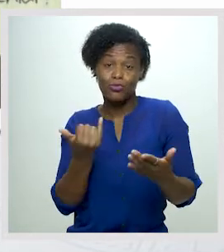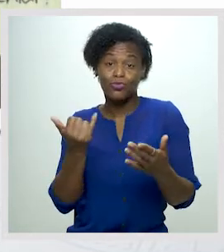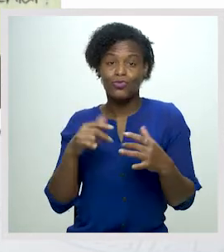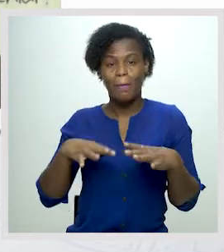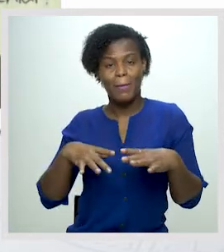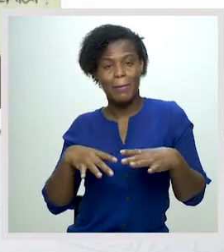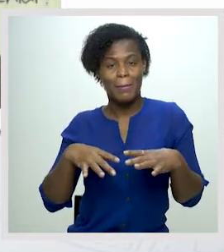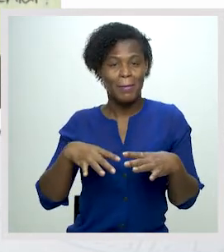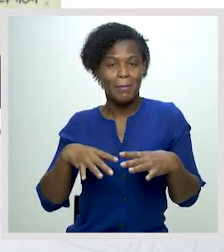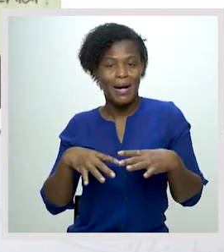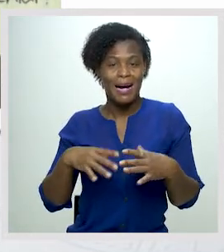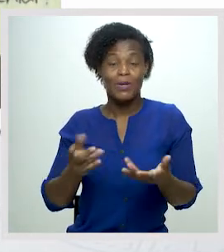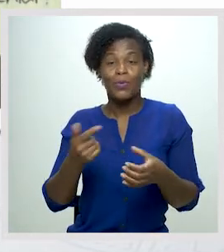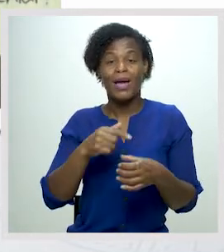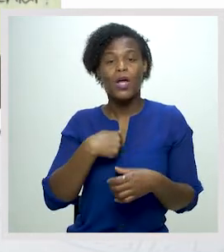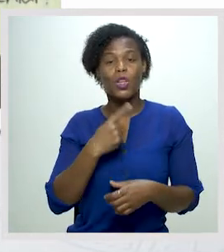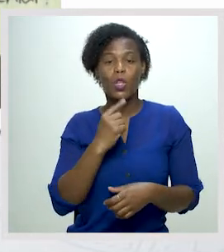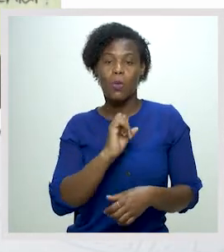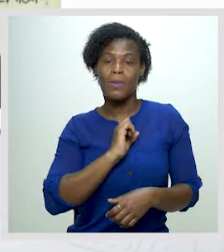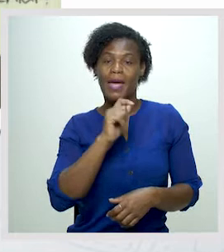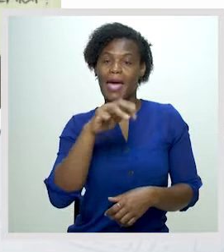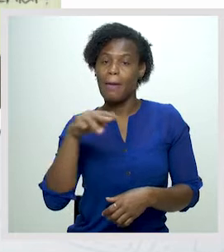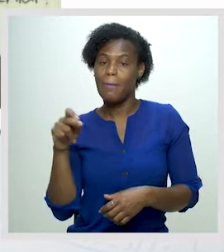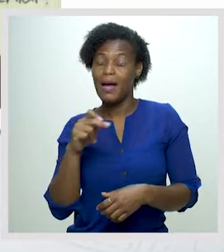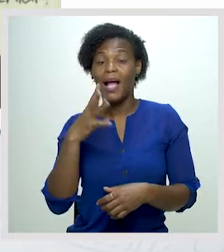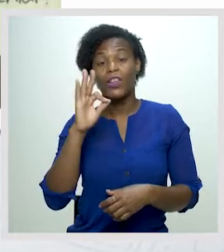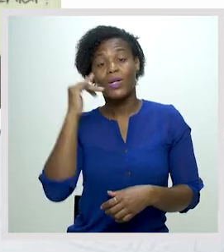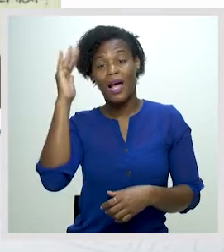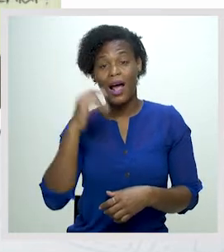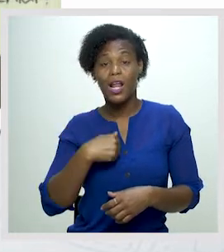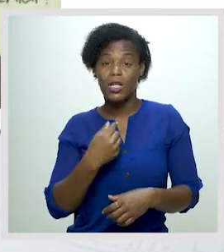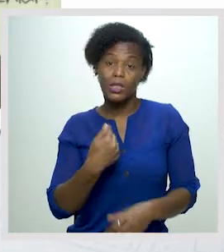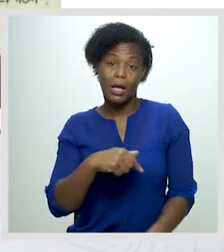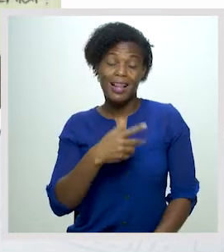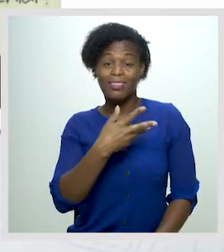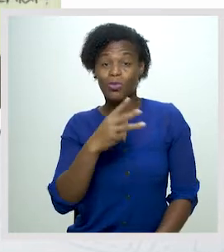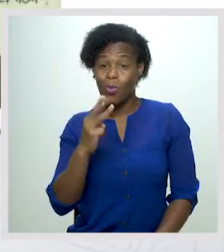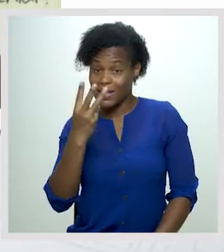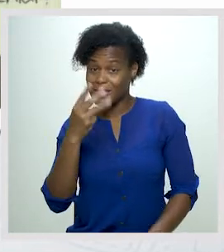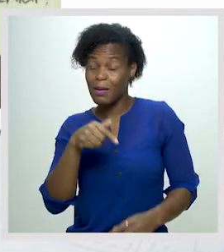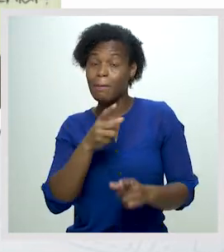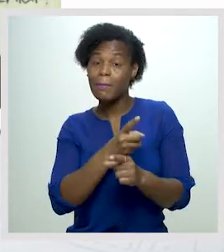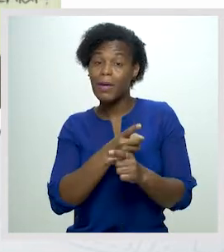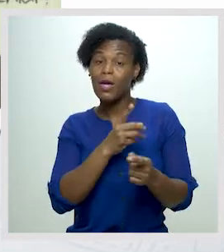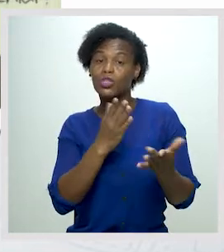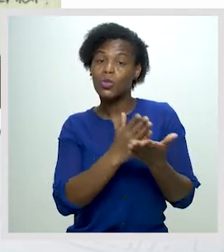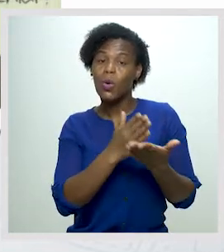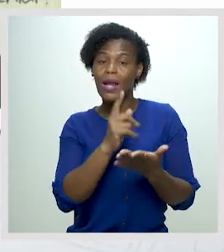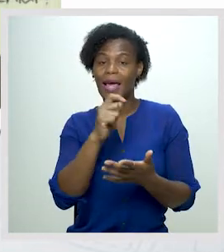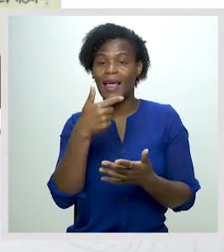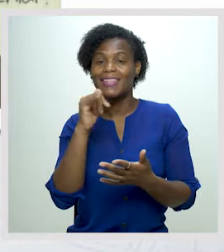s'embarquer dans l'aventure. Moi, c'est Emma. J'ai 14 ans et je suis en 3e dans le même